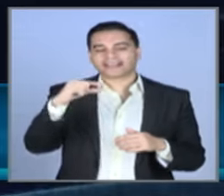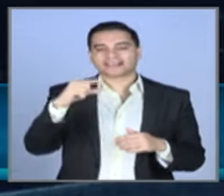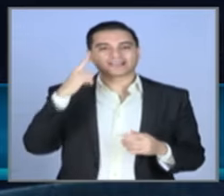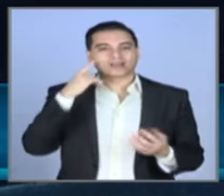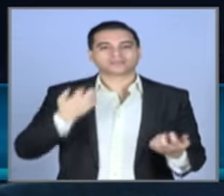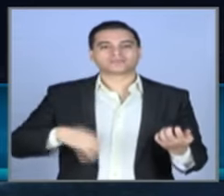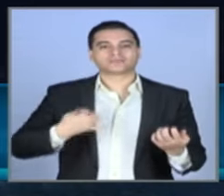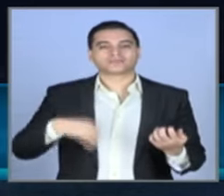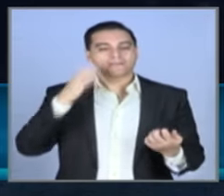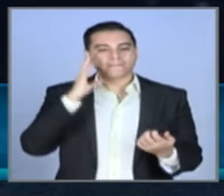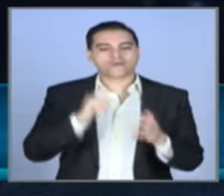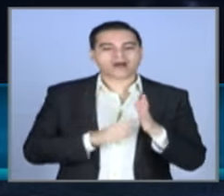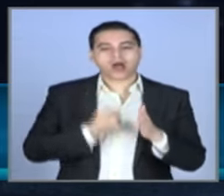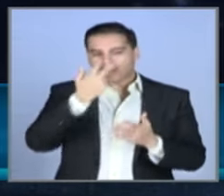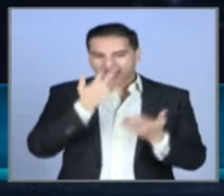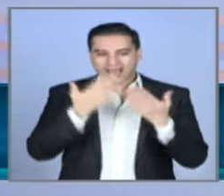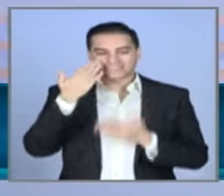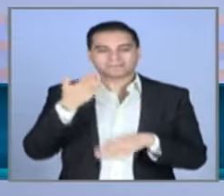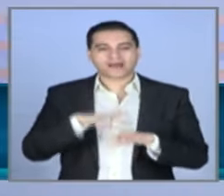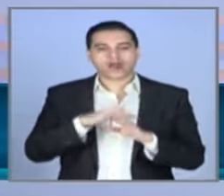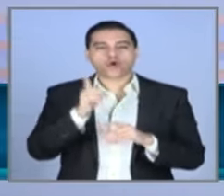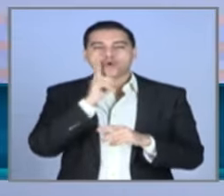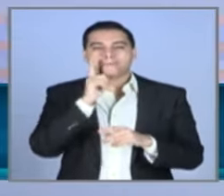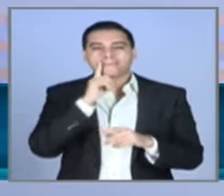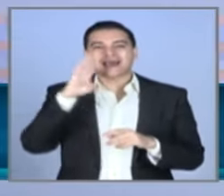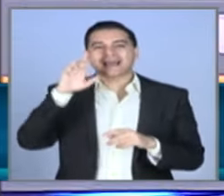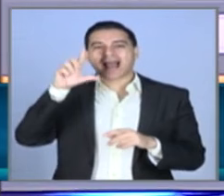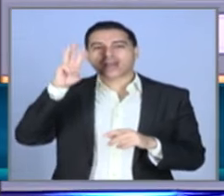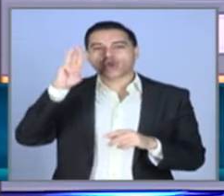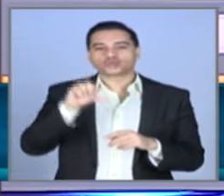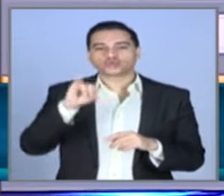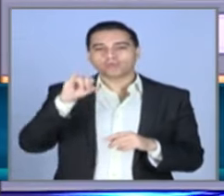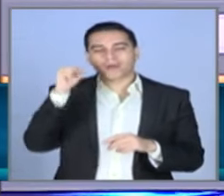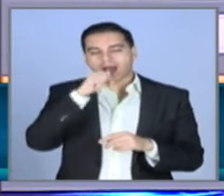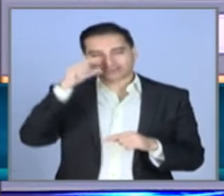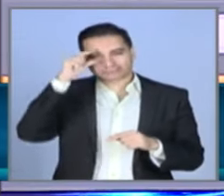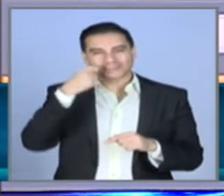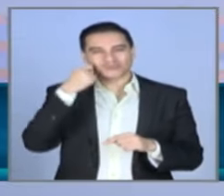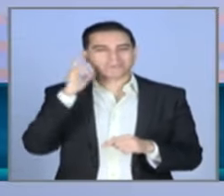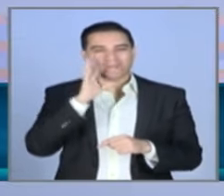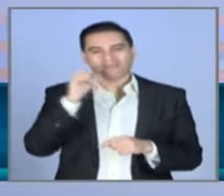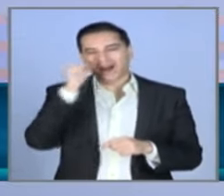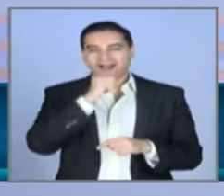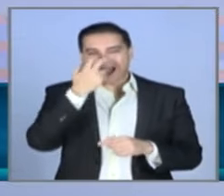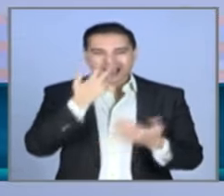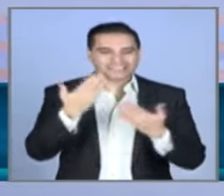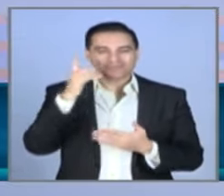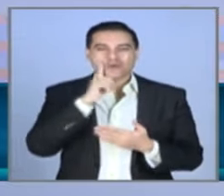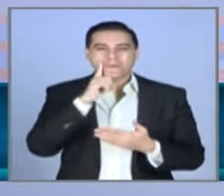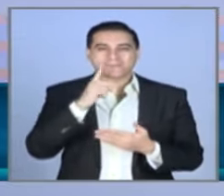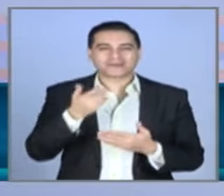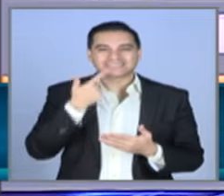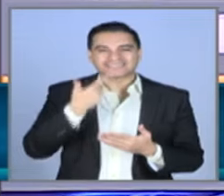ام كلثوم استاذ عبد الحميد اجابتك من اجل عينيك عشقت الهوا للاسف